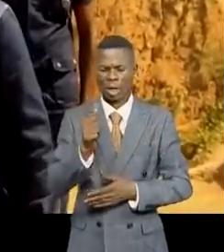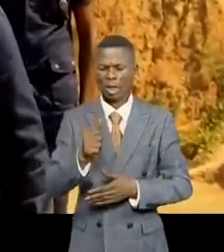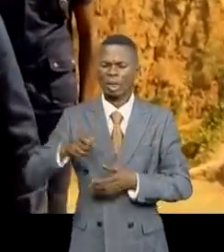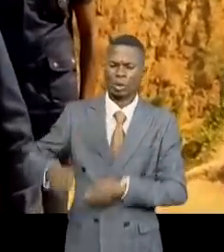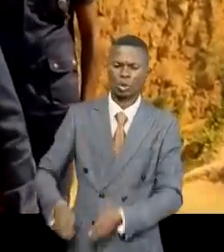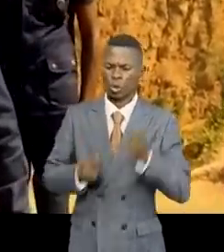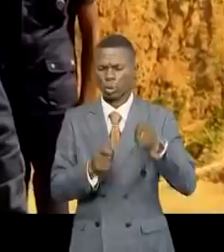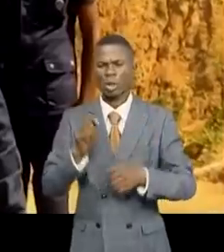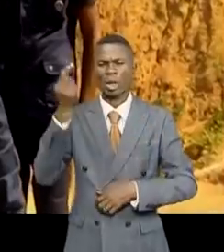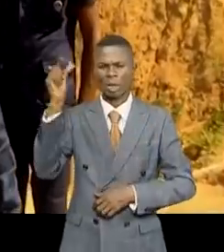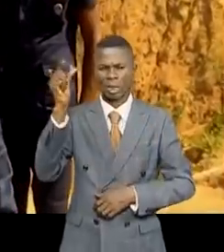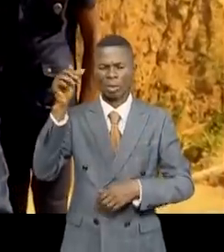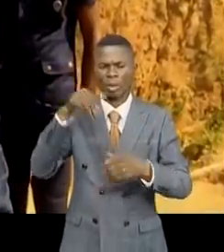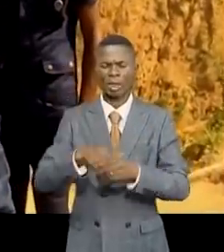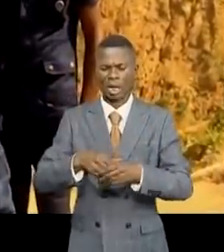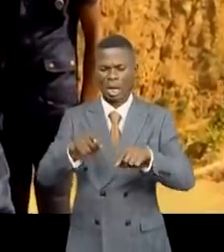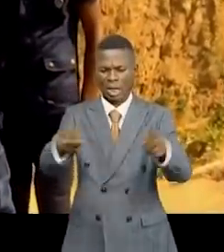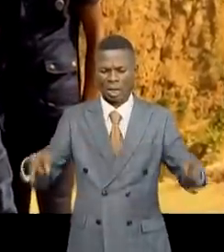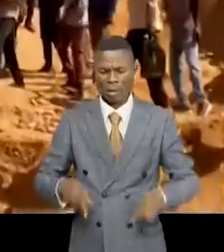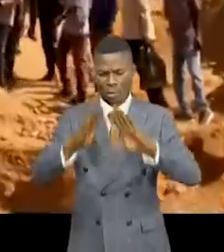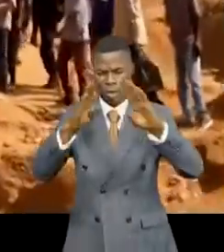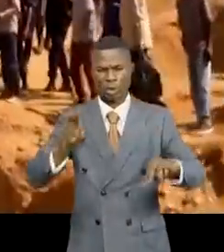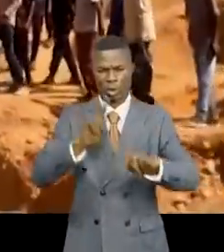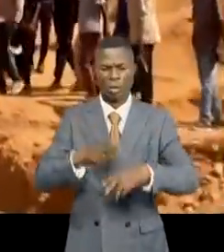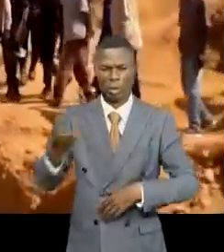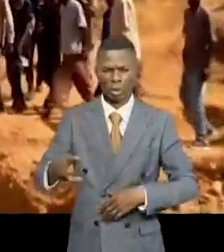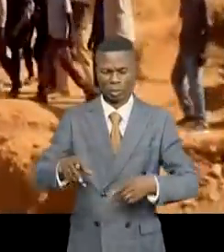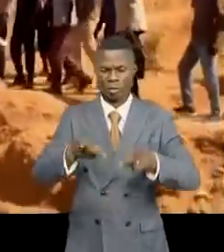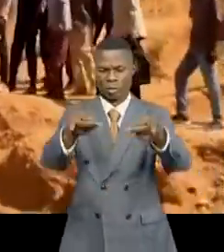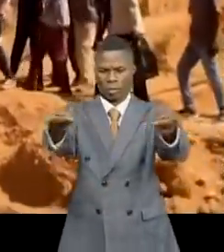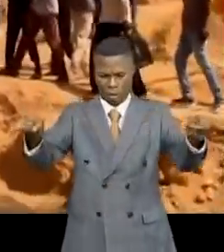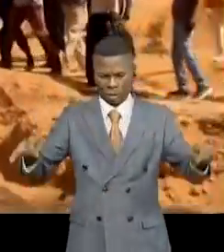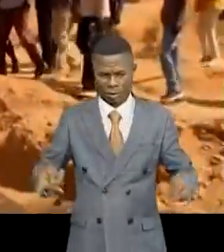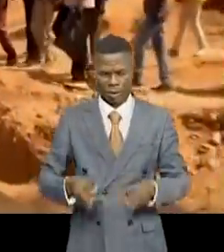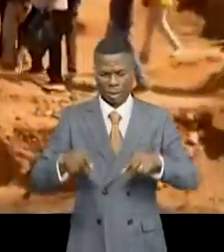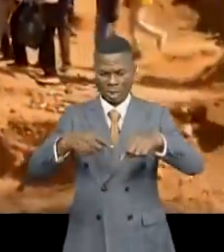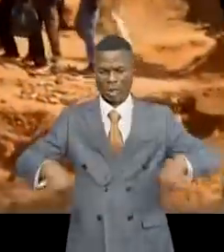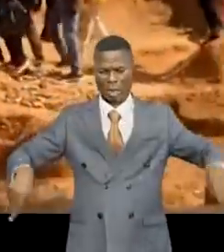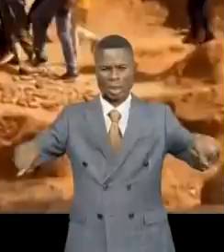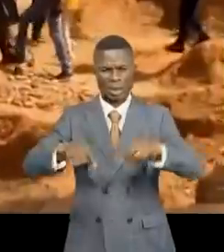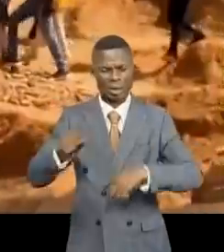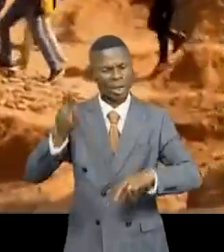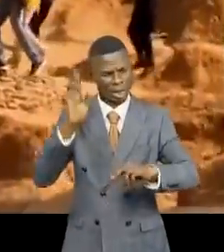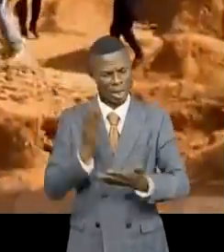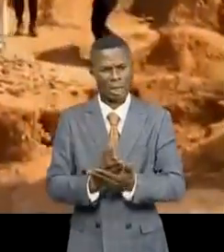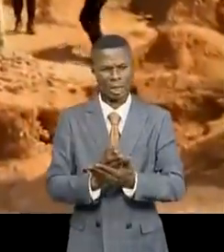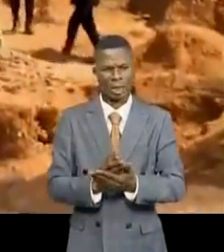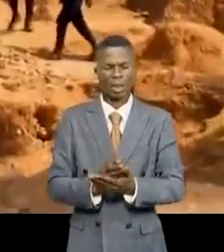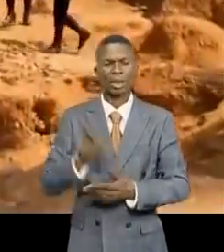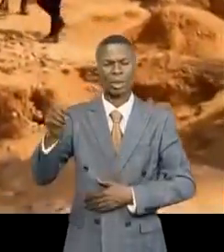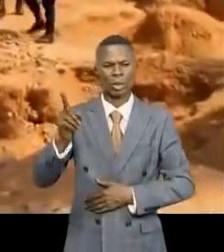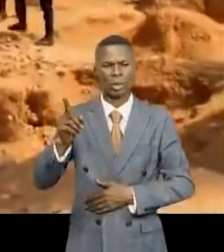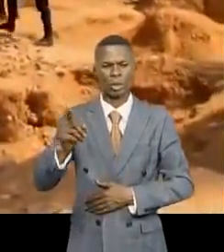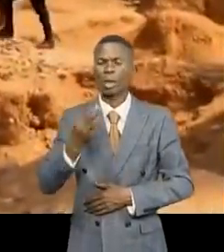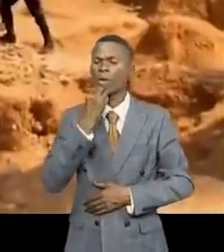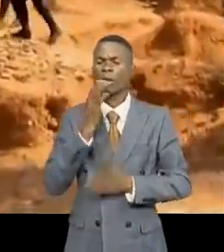dans des parcelles résidentielles. Dans tous les sites où il est passé, Varis Machocho s'est fait accompagner par les